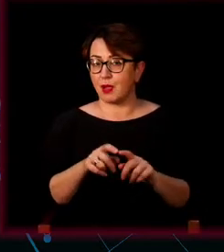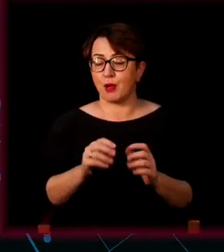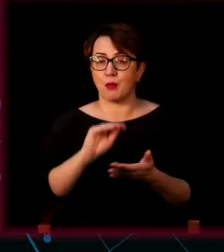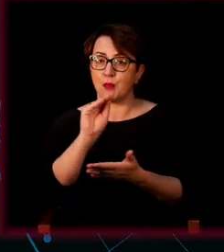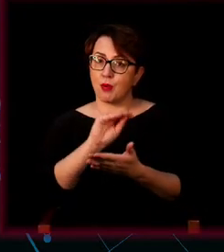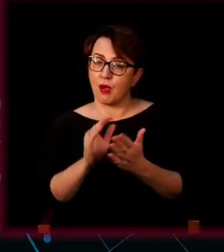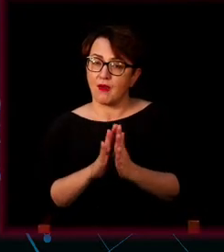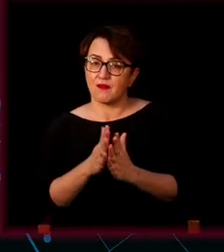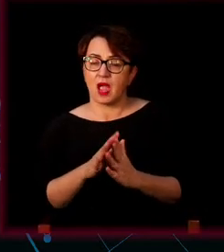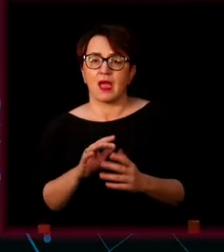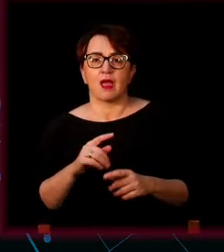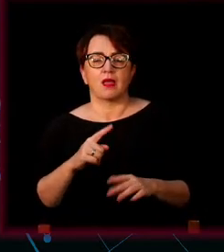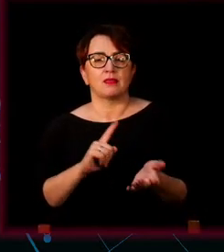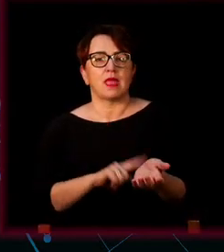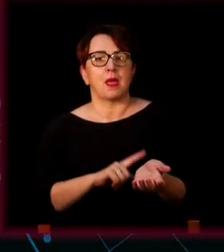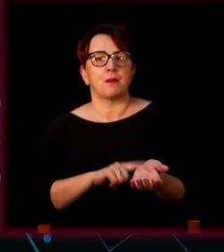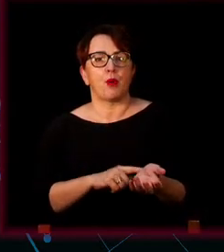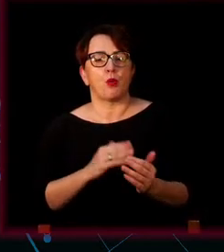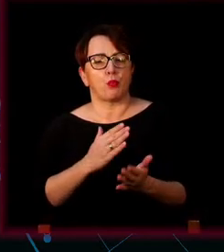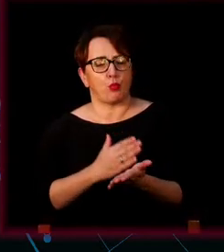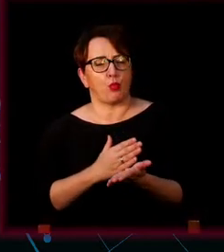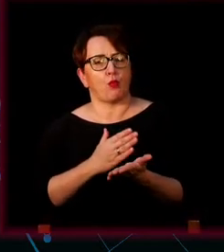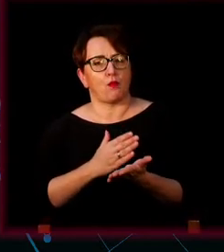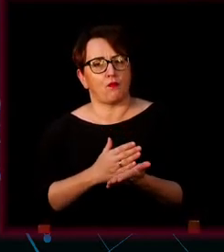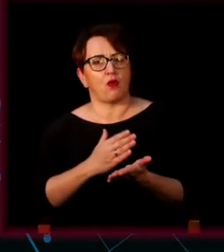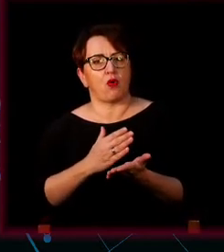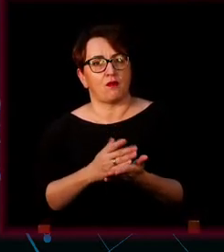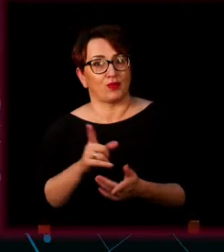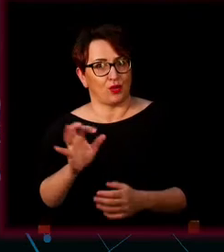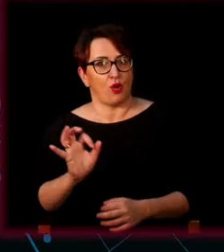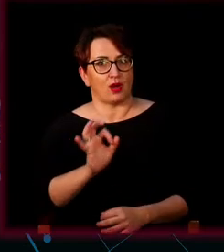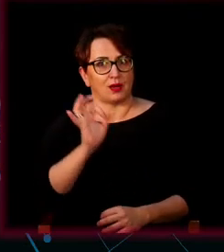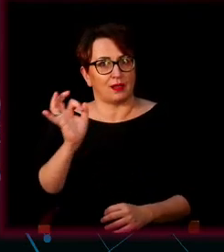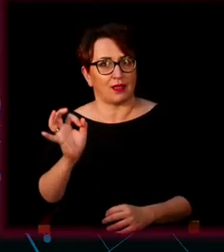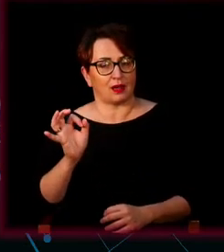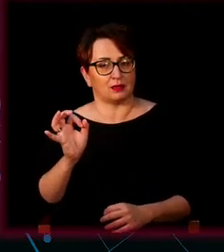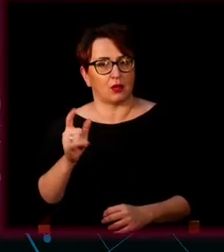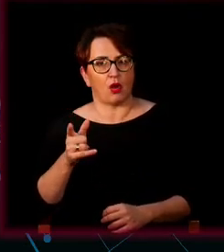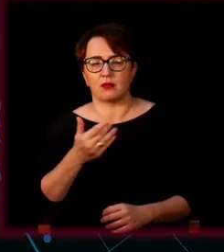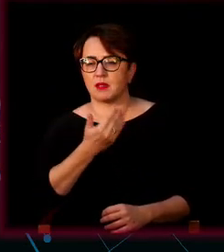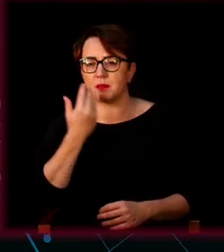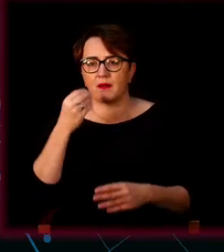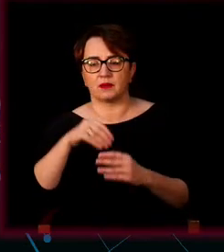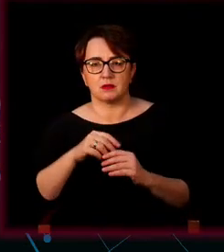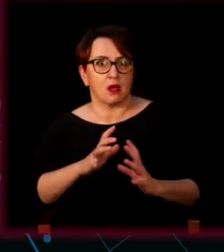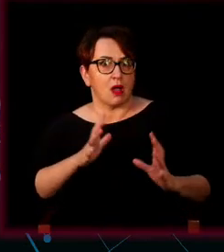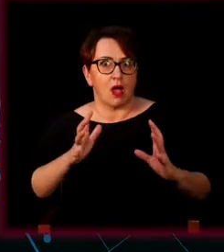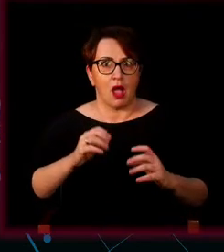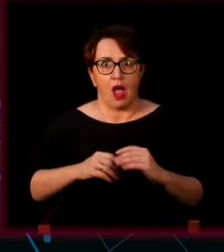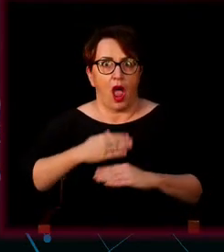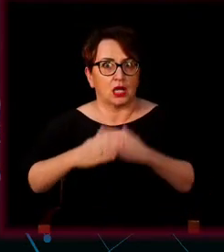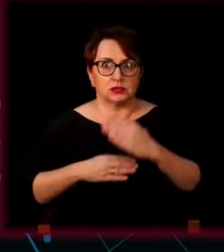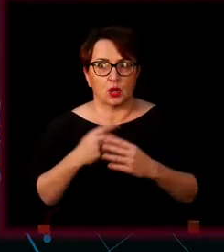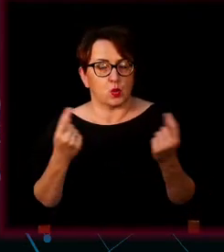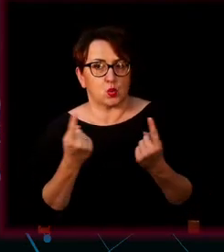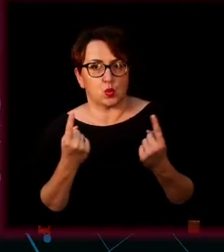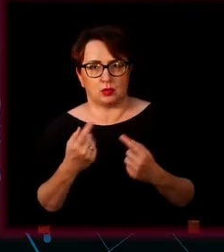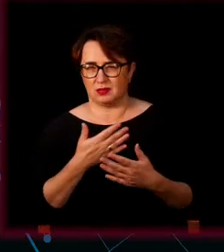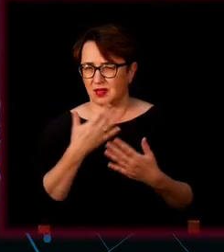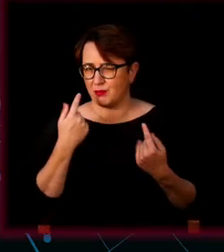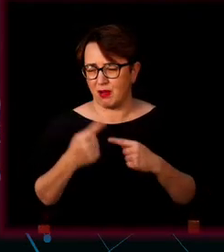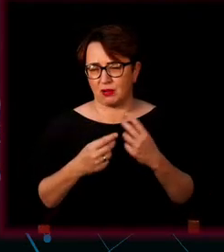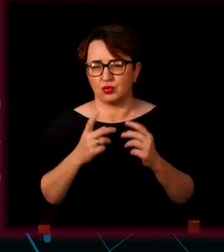utrzymana w takim niespiesznym tempie, w tym sensie też dosyć oryginalna, pozbawiona jakiejś takiej spektakularnej akcji, stanowi takie